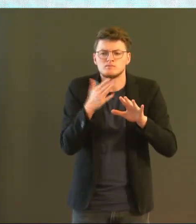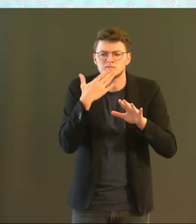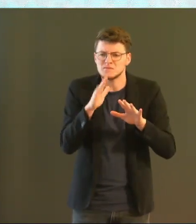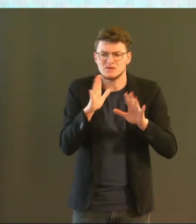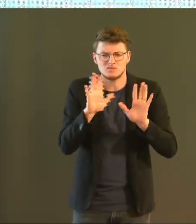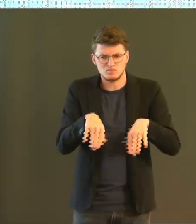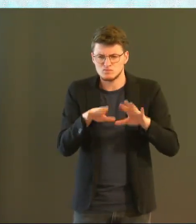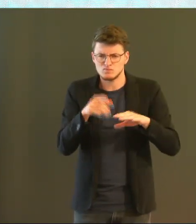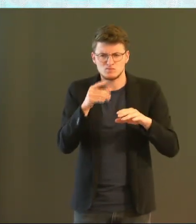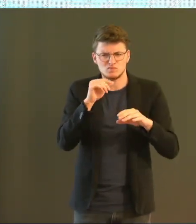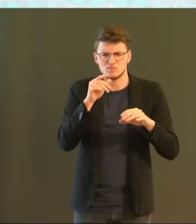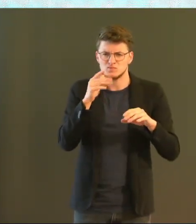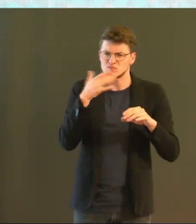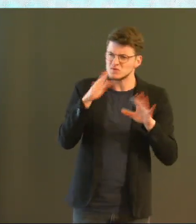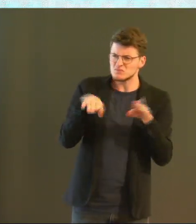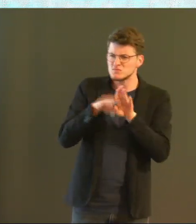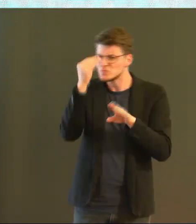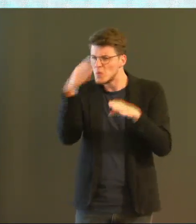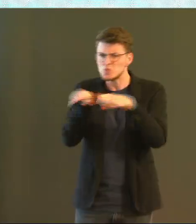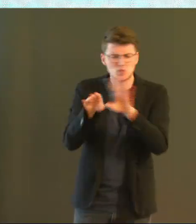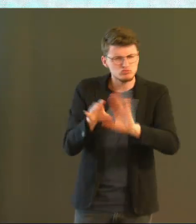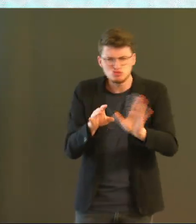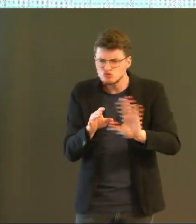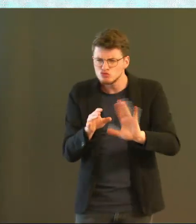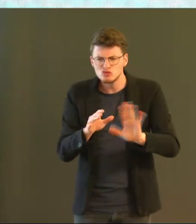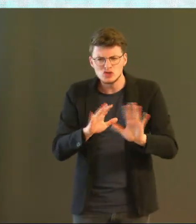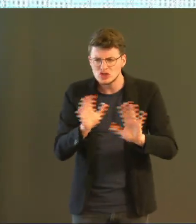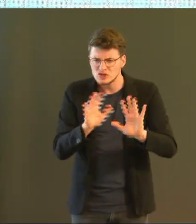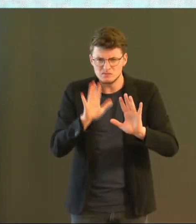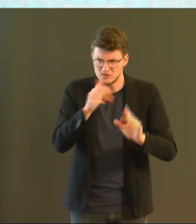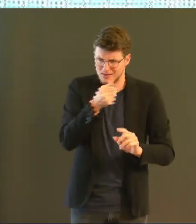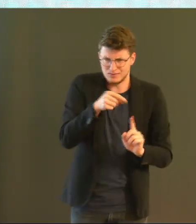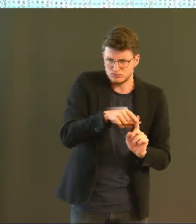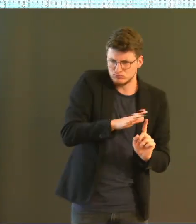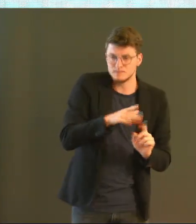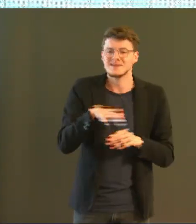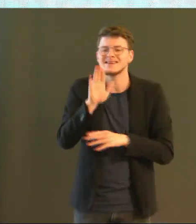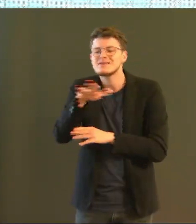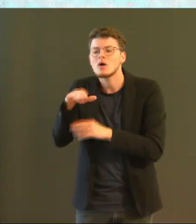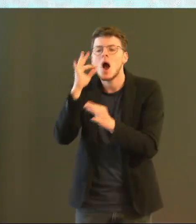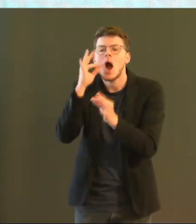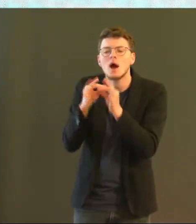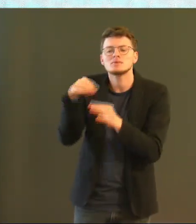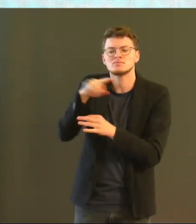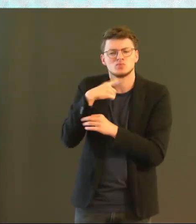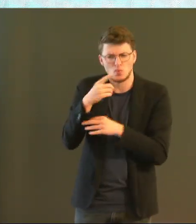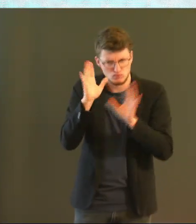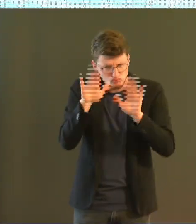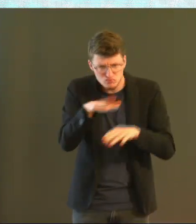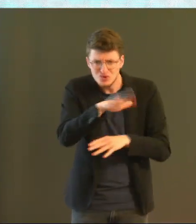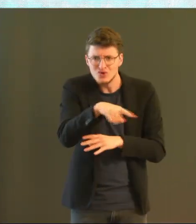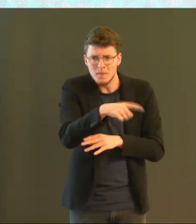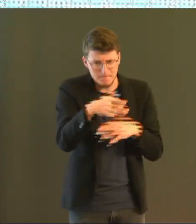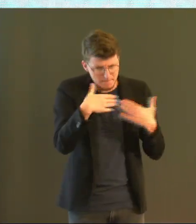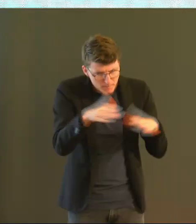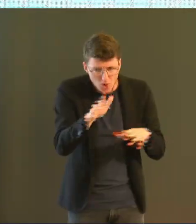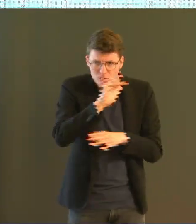quand d'autres font en scène vers l'iss fokine drôme tri nations chan